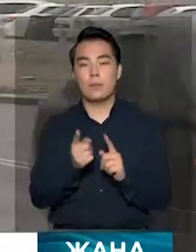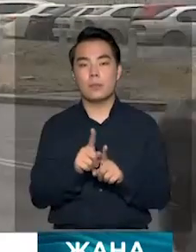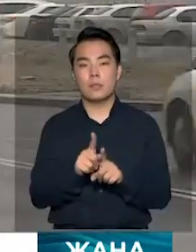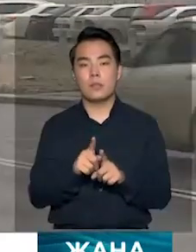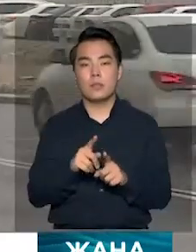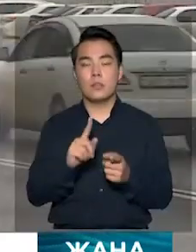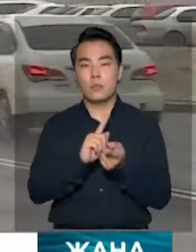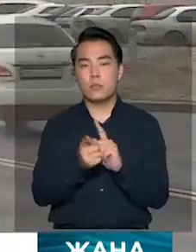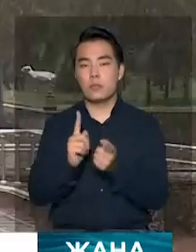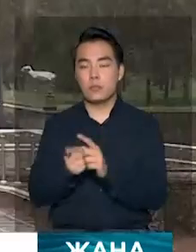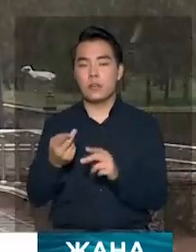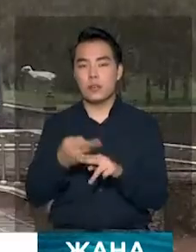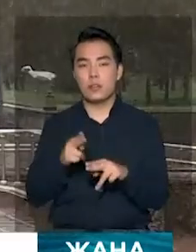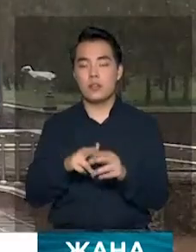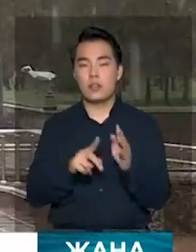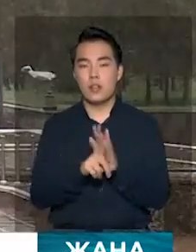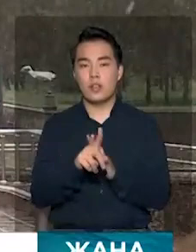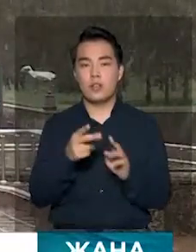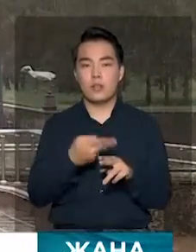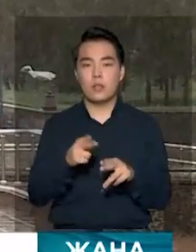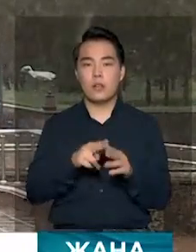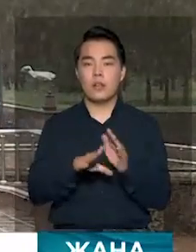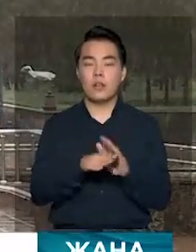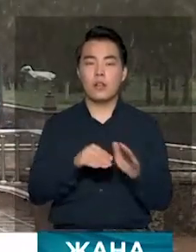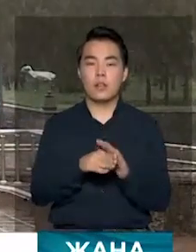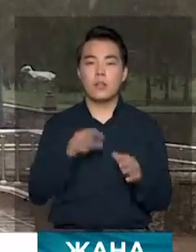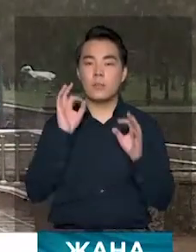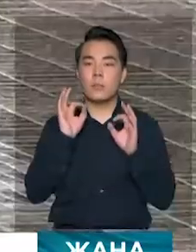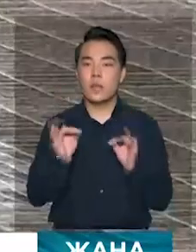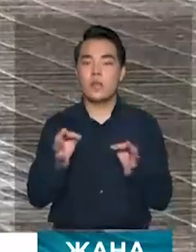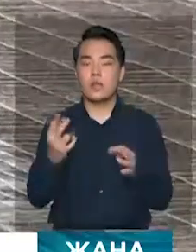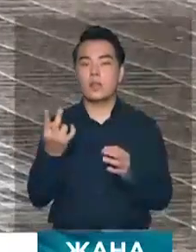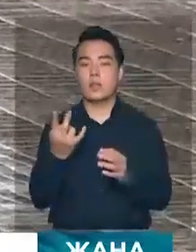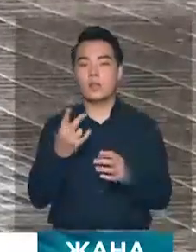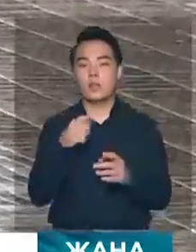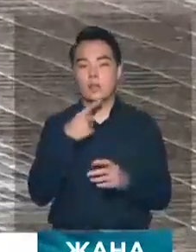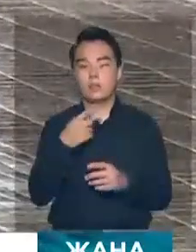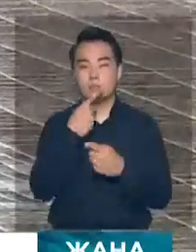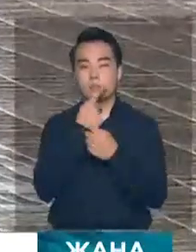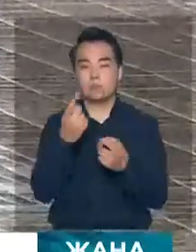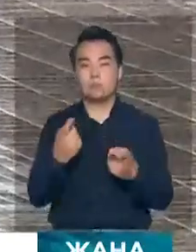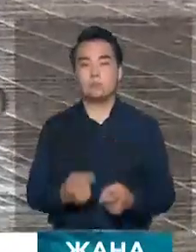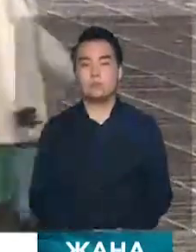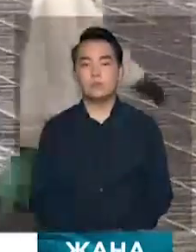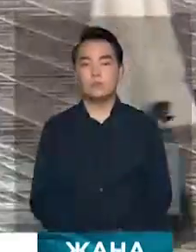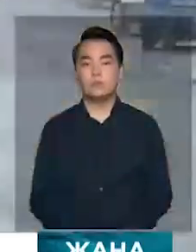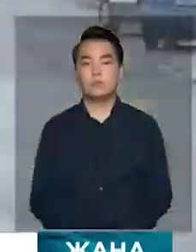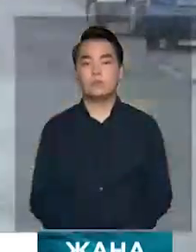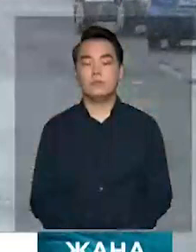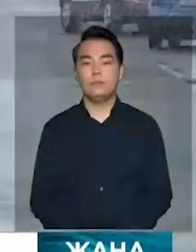осыдан басталады. Сондықтан азаматтар өзінің дауыс беру құқын дұрыс пайдалану керек дейді ол.